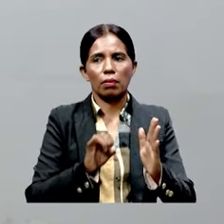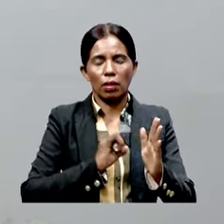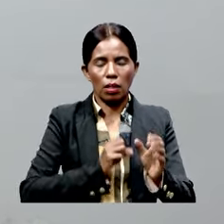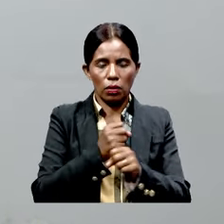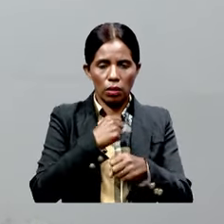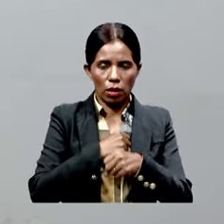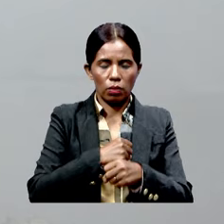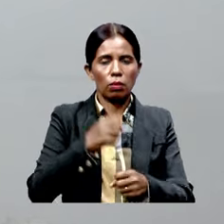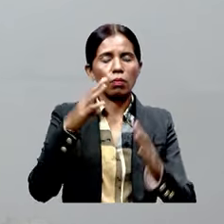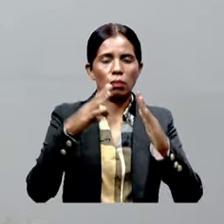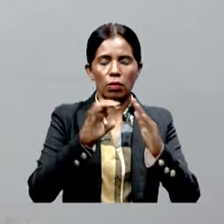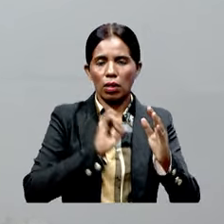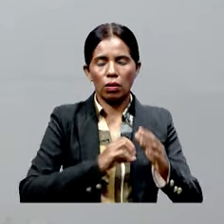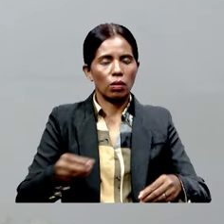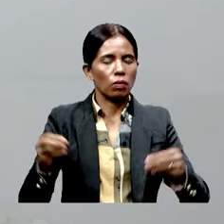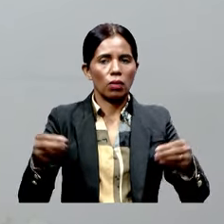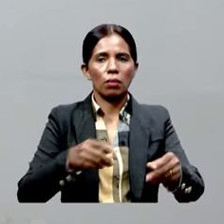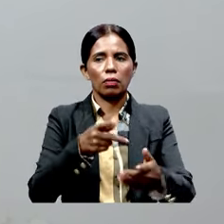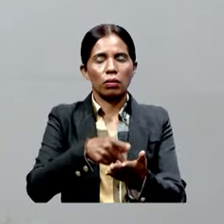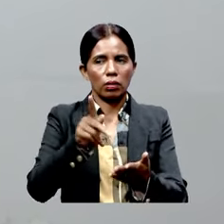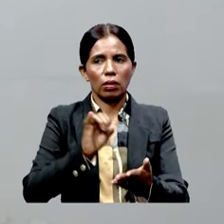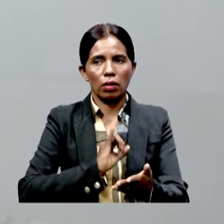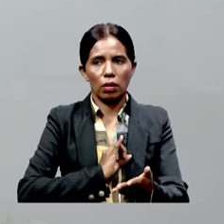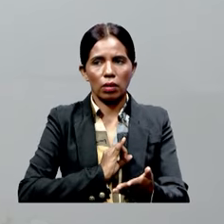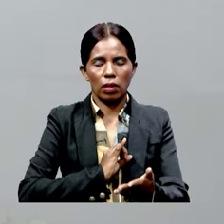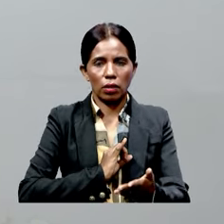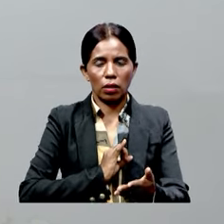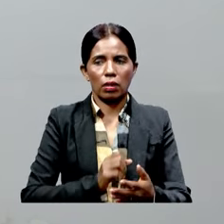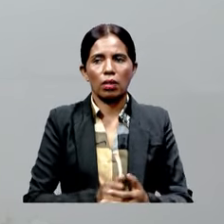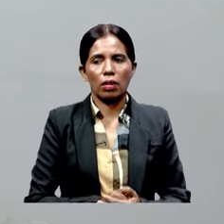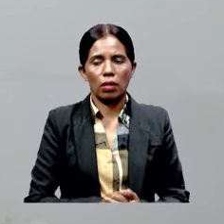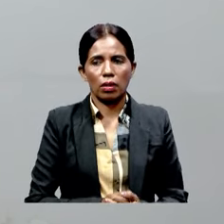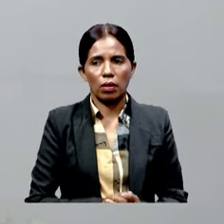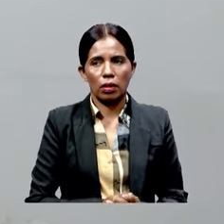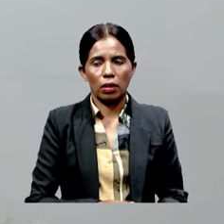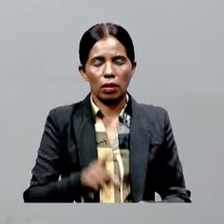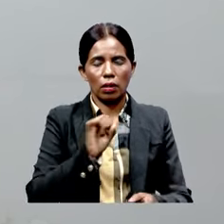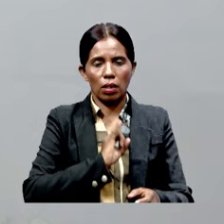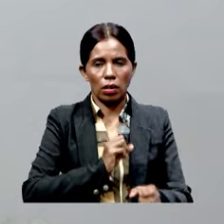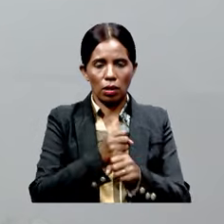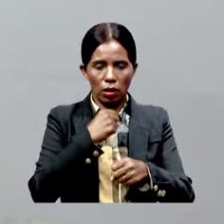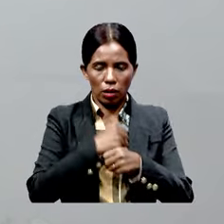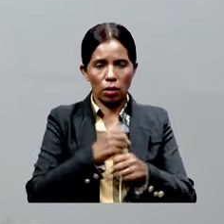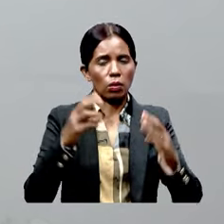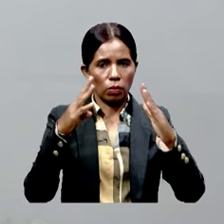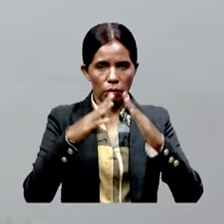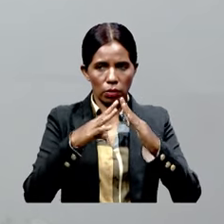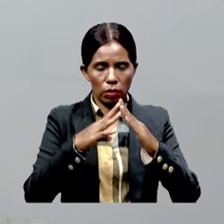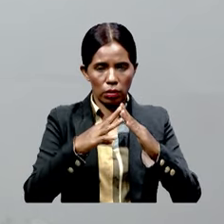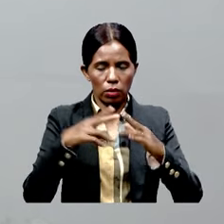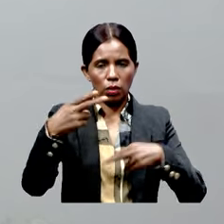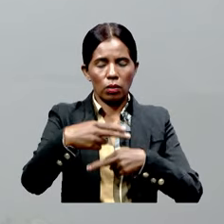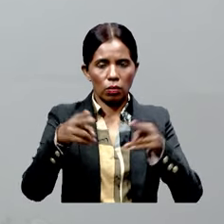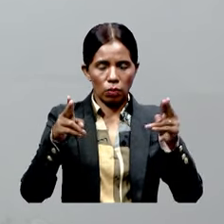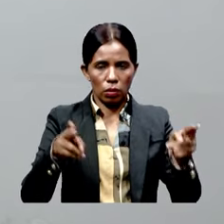uma mas hau la fo aluga. Hau konstrui uma hotutia kuartu tit hau fansai. Ne ida. Ida fala tensa. Hau konstrui uma kuartu